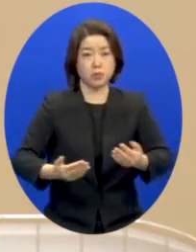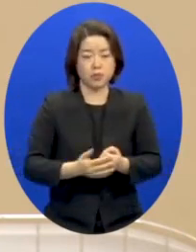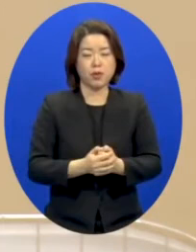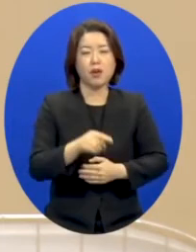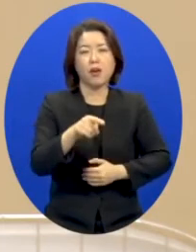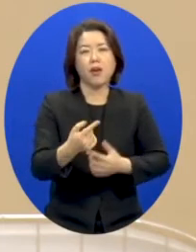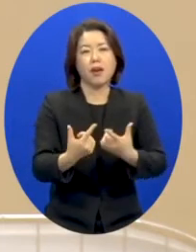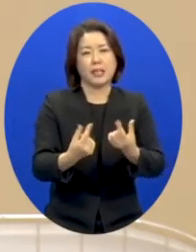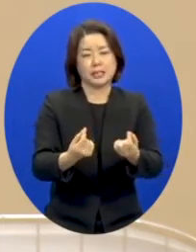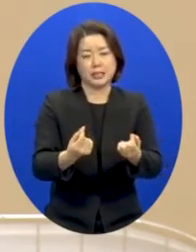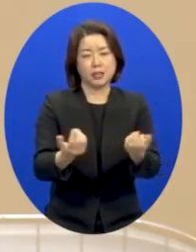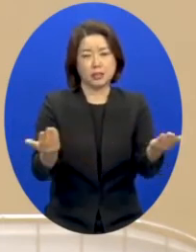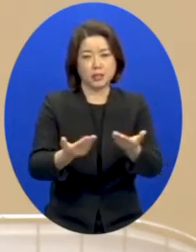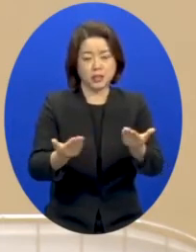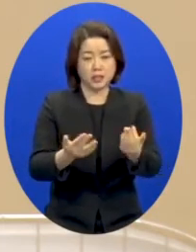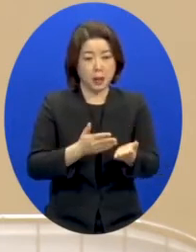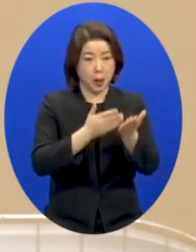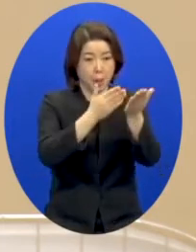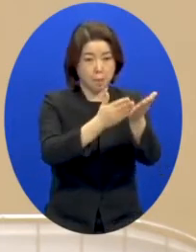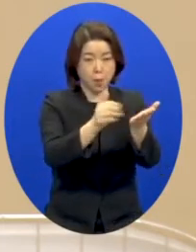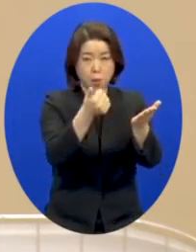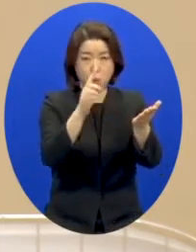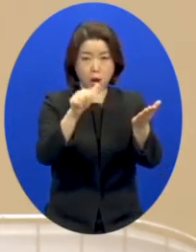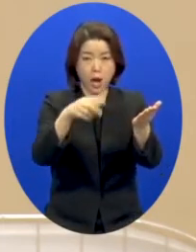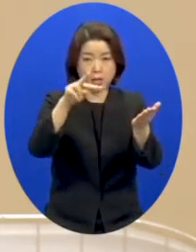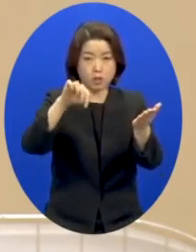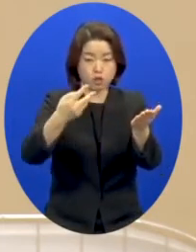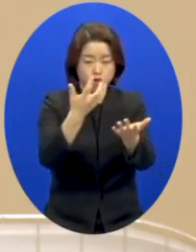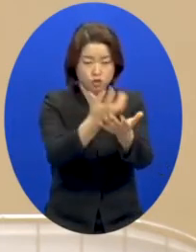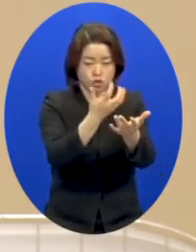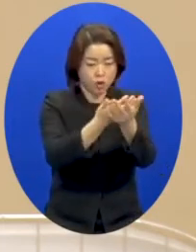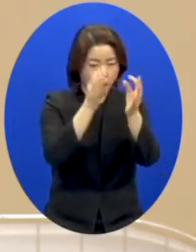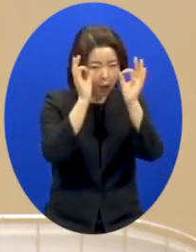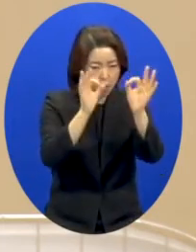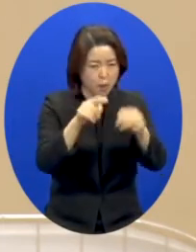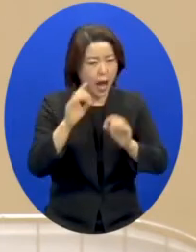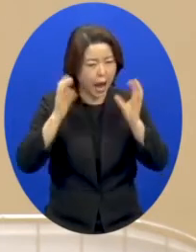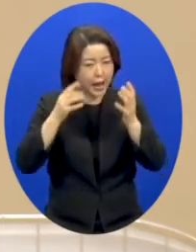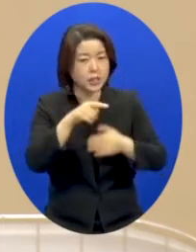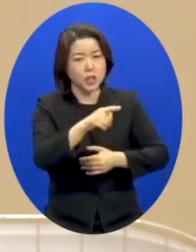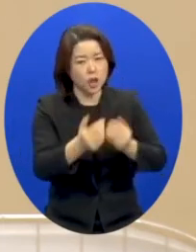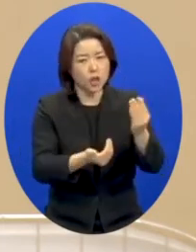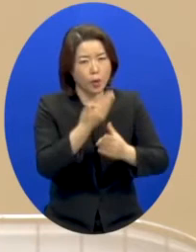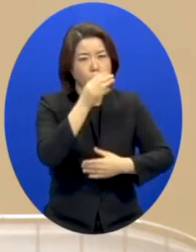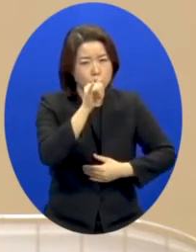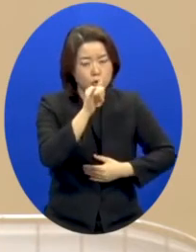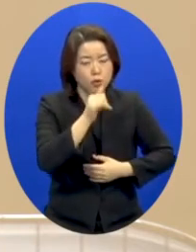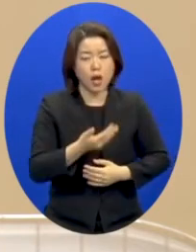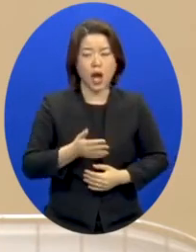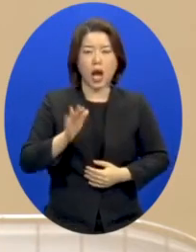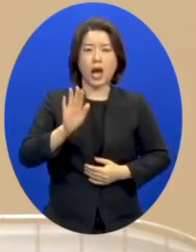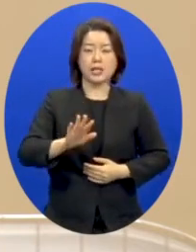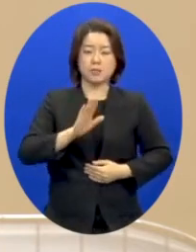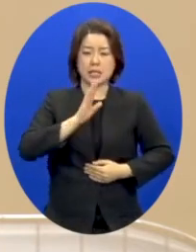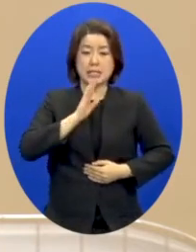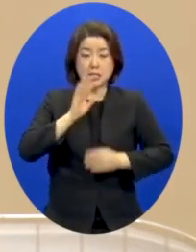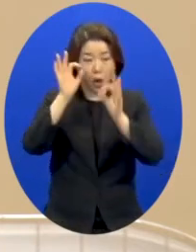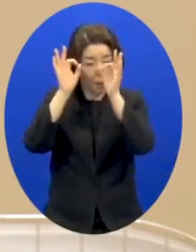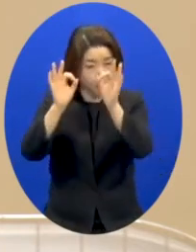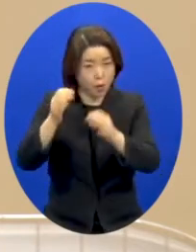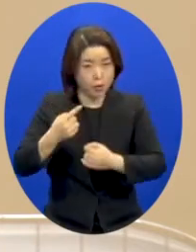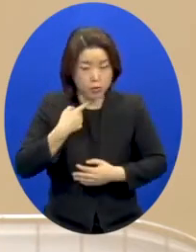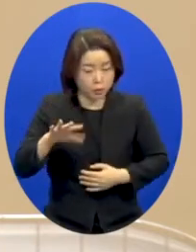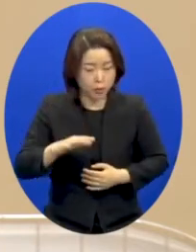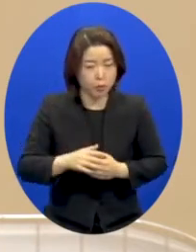같은 일은 보고된 학술 자료에 보면 아이들에게 일어날 가능성은 있다고 하나 이런 일을 실제로 본 적도 게다가 수술